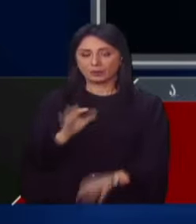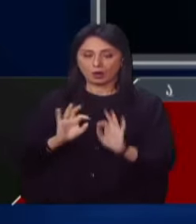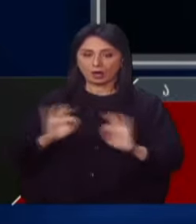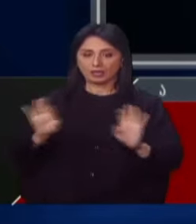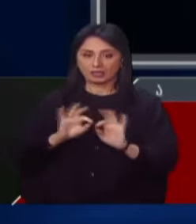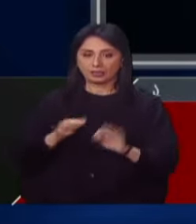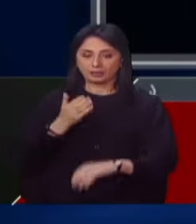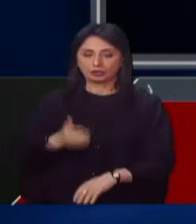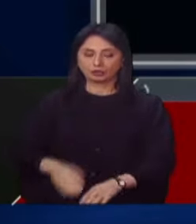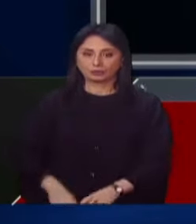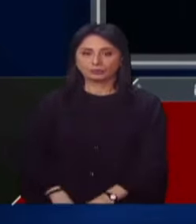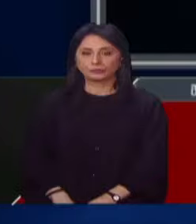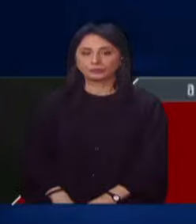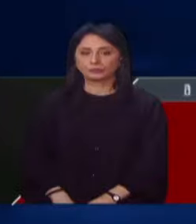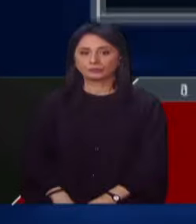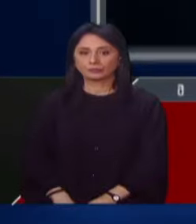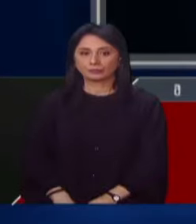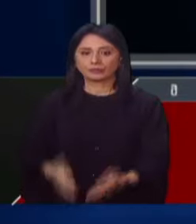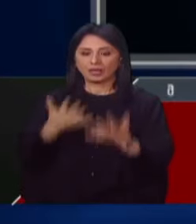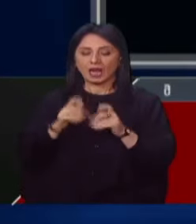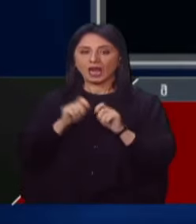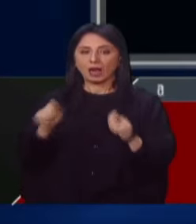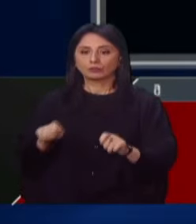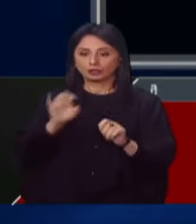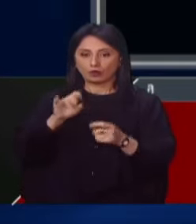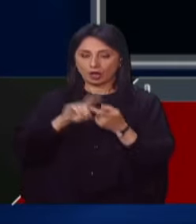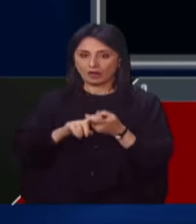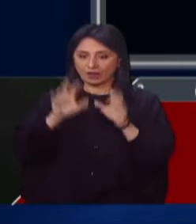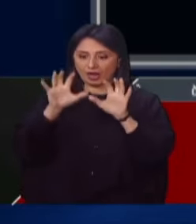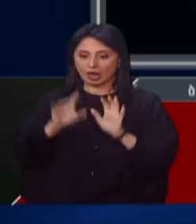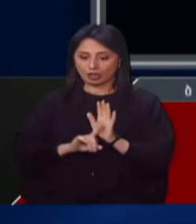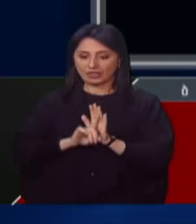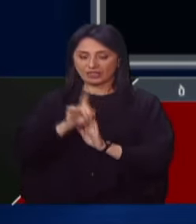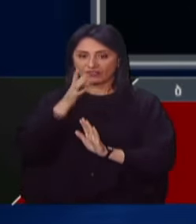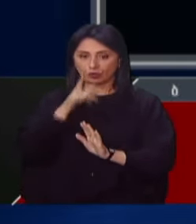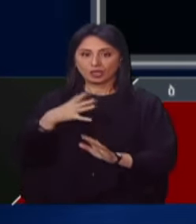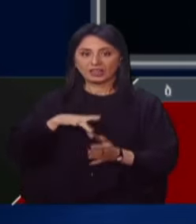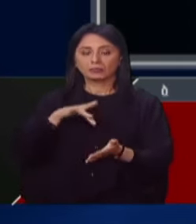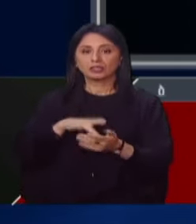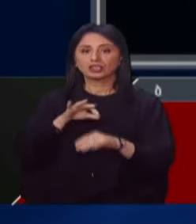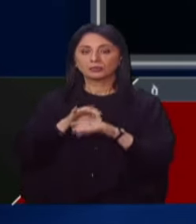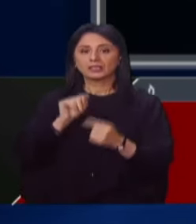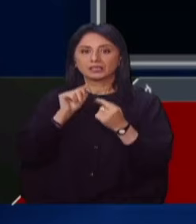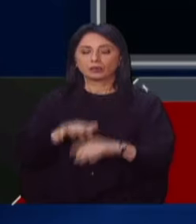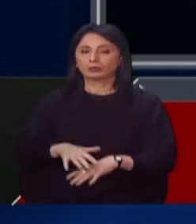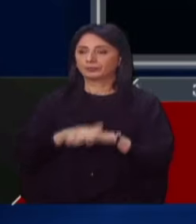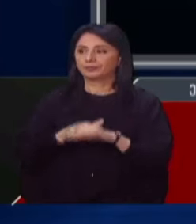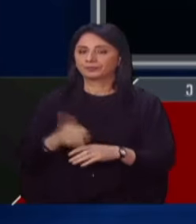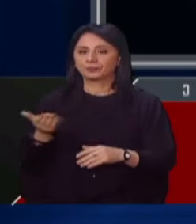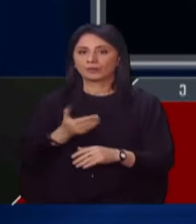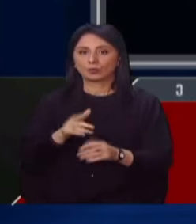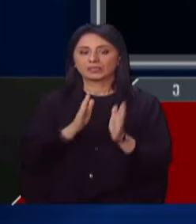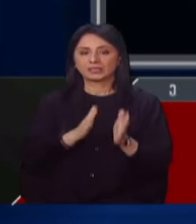გავრცელებულ განცხადებაში. გამჭვირვალობის შესახებ კანონის განხილვის დაწყების მომენტიდან თბილისში იმართება საპროტესტო აქციები,